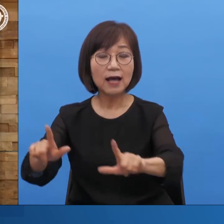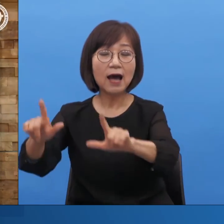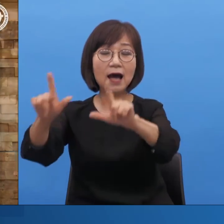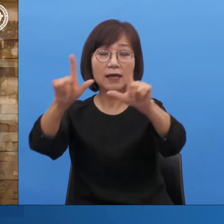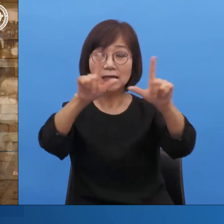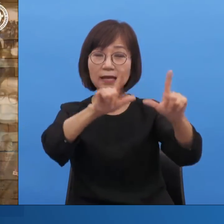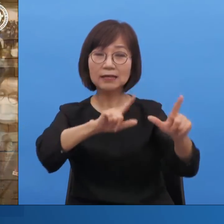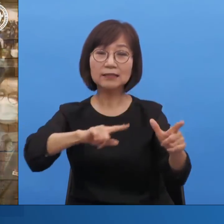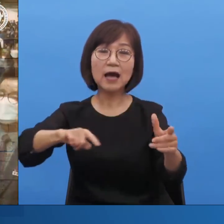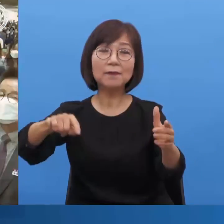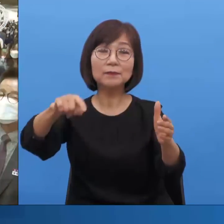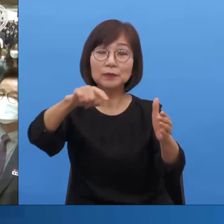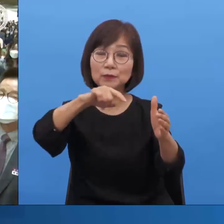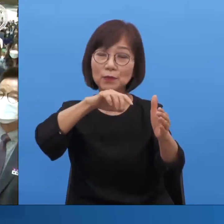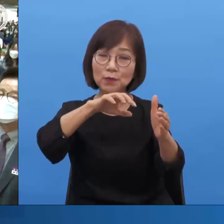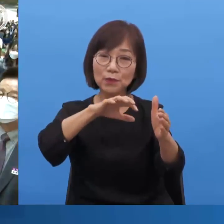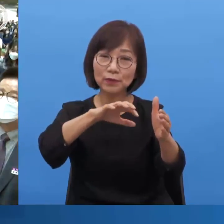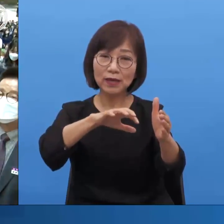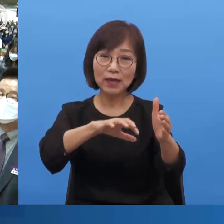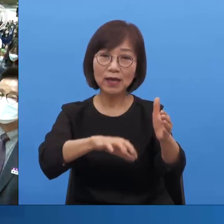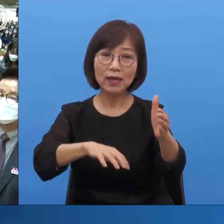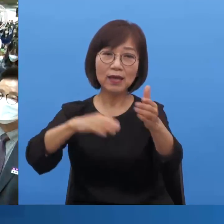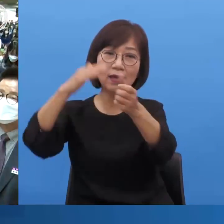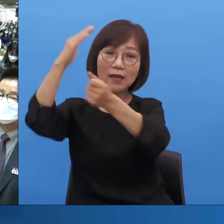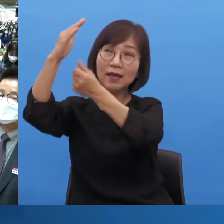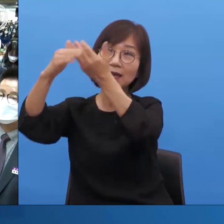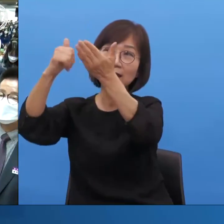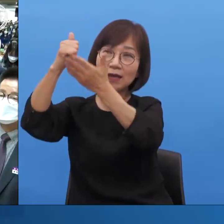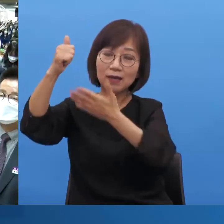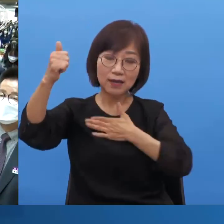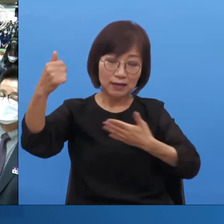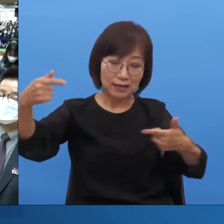주여 나의 삶 속에